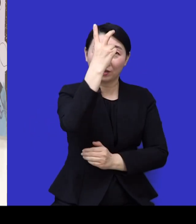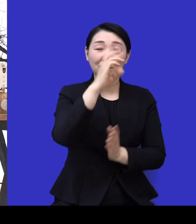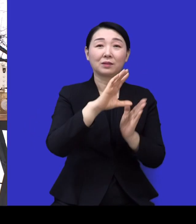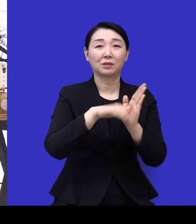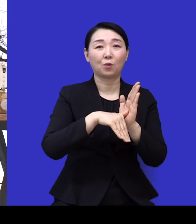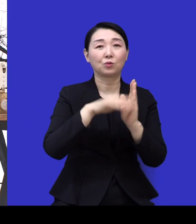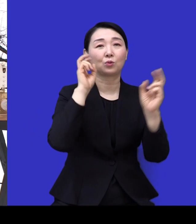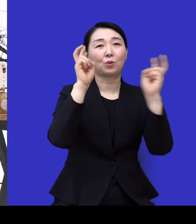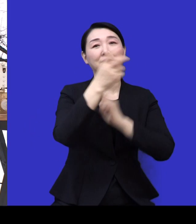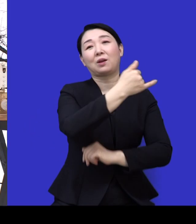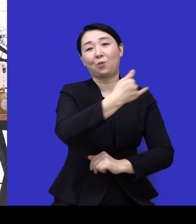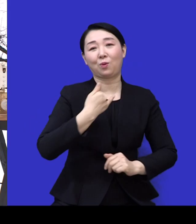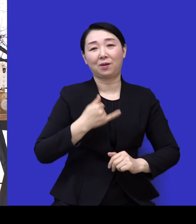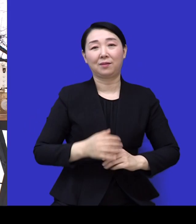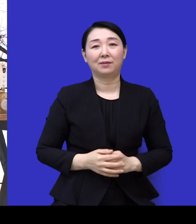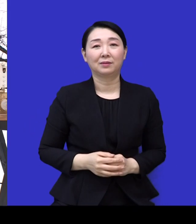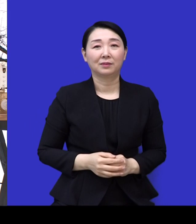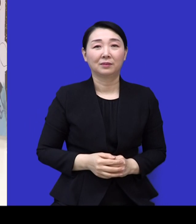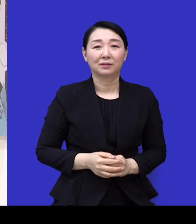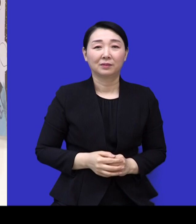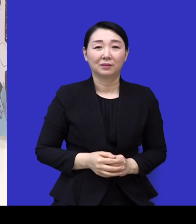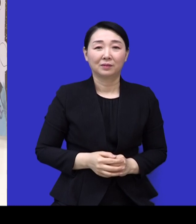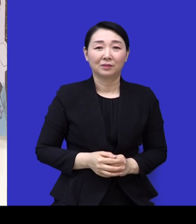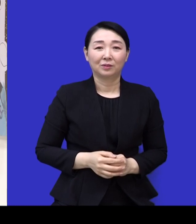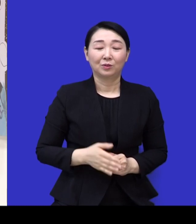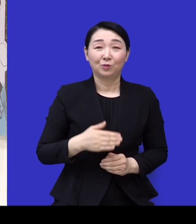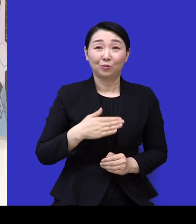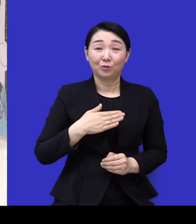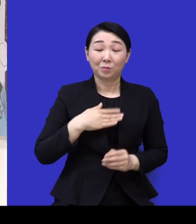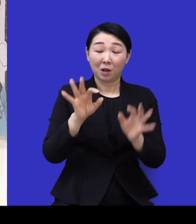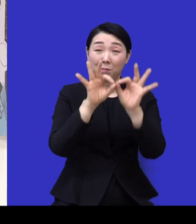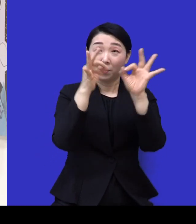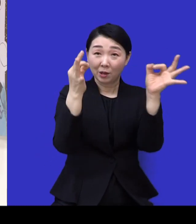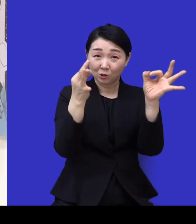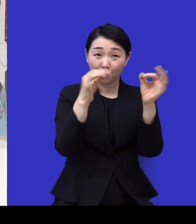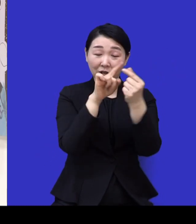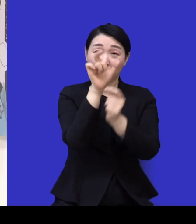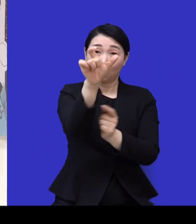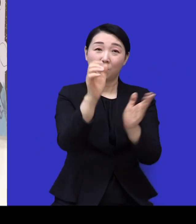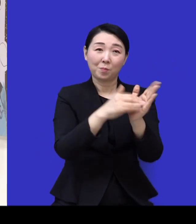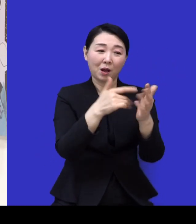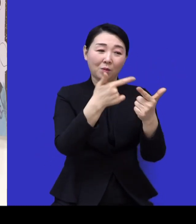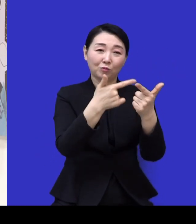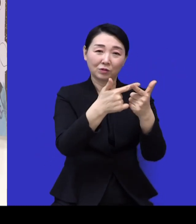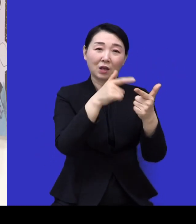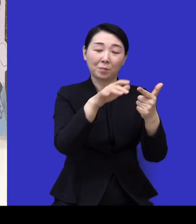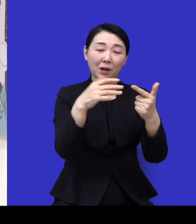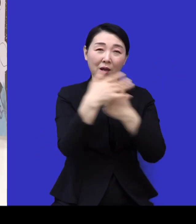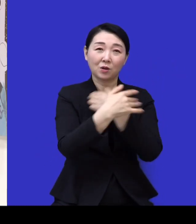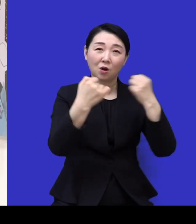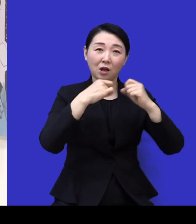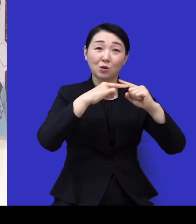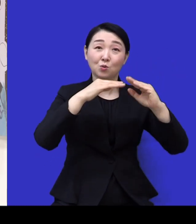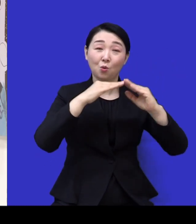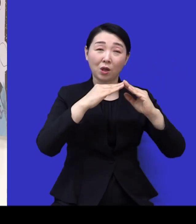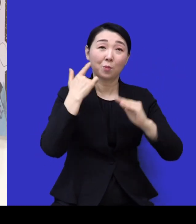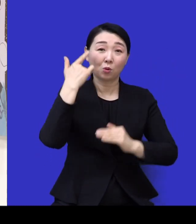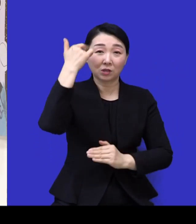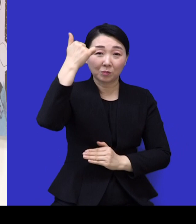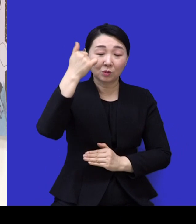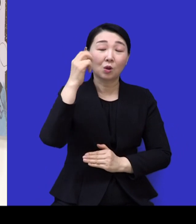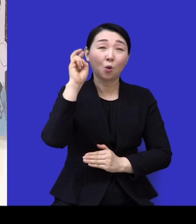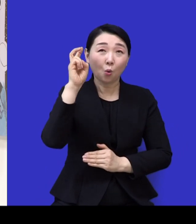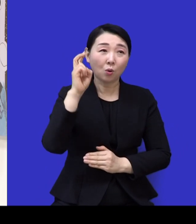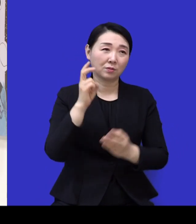회사로 연락을 했어요. 예. 그래서 저희가 막 그 페이스북에 막 올렸어요. 예. 부산에 있는 건강한 교회 목사님들 혹시